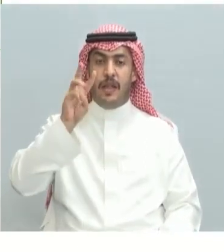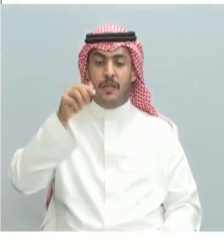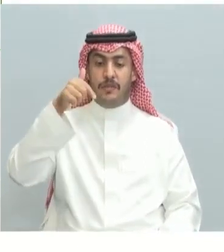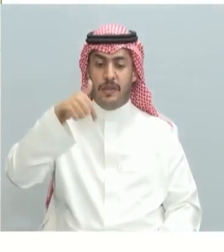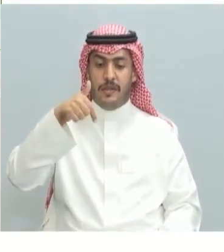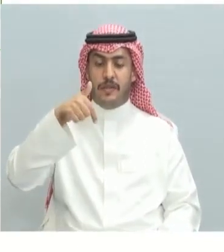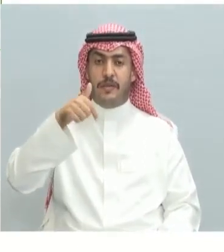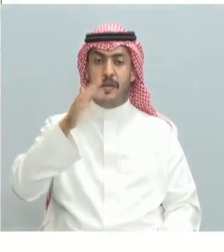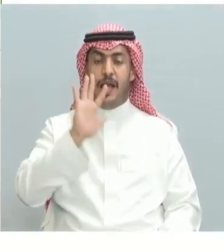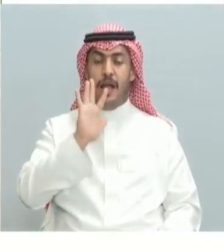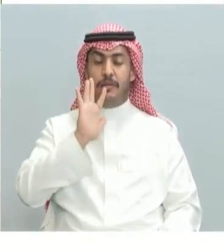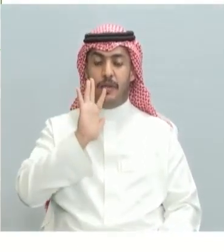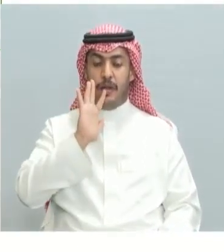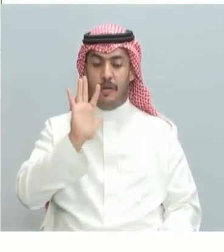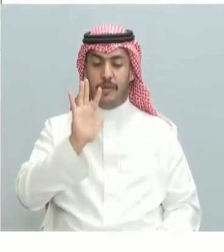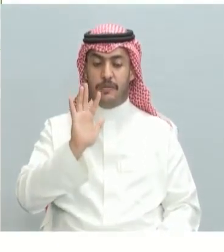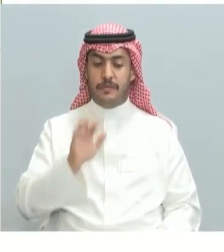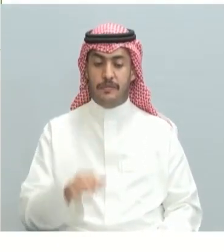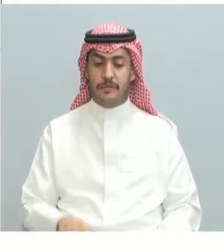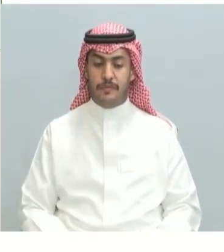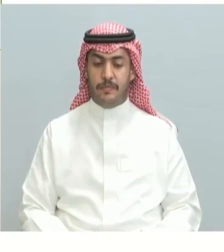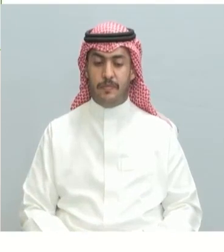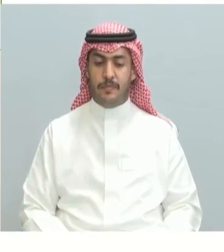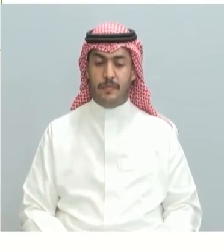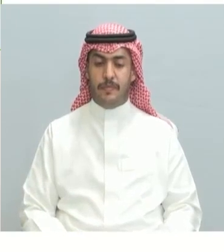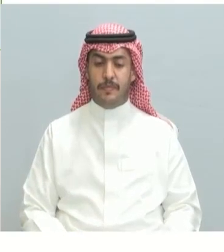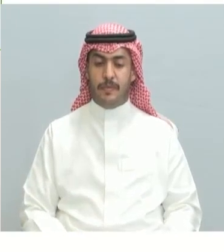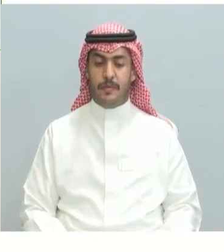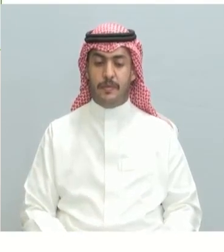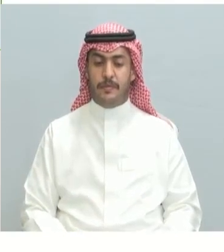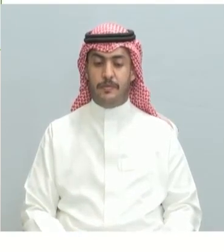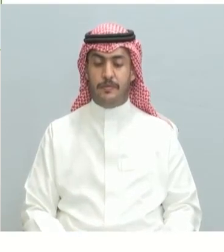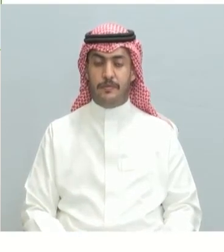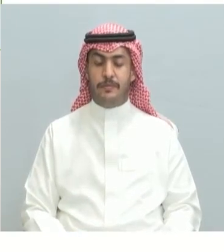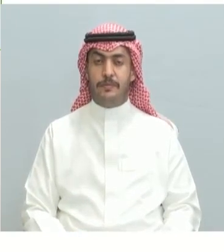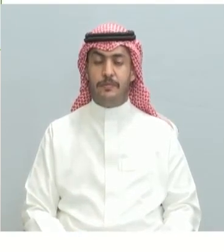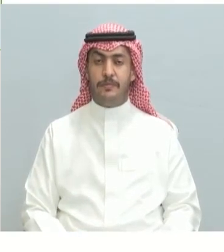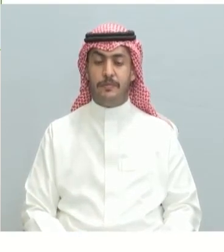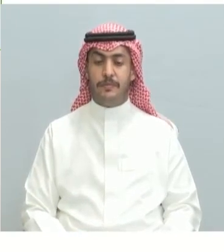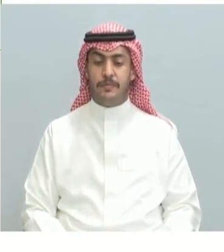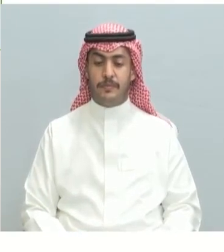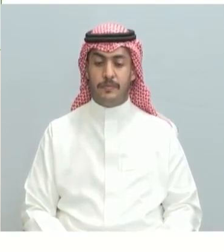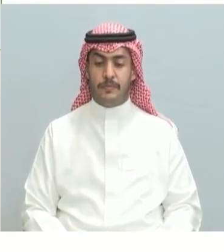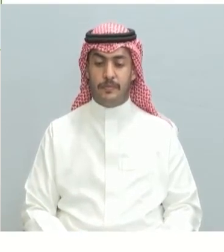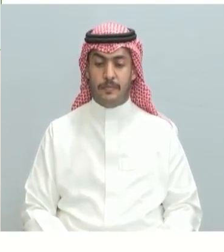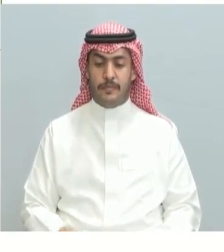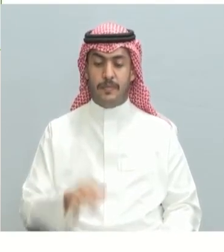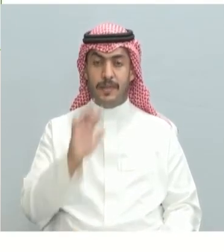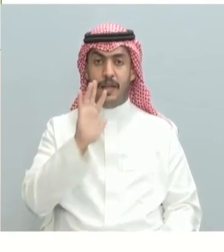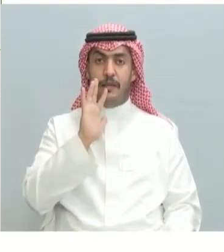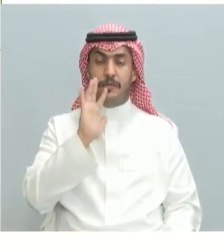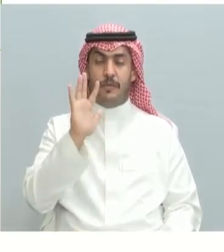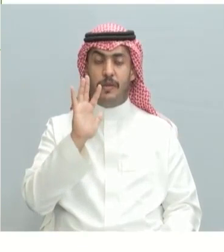اين خمس سنوات نرى هنا هنا خمس سنوات عفوا نرى هنا خمس